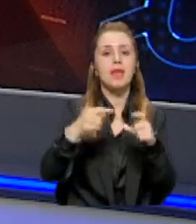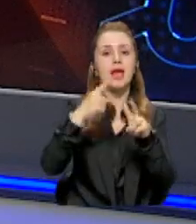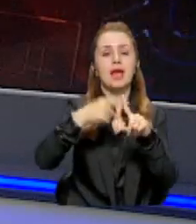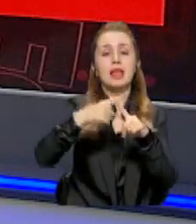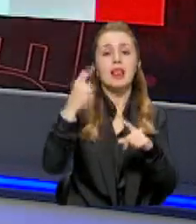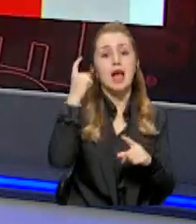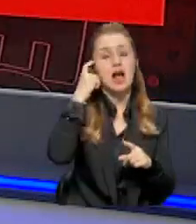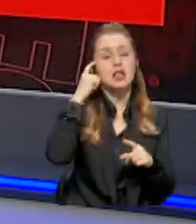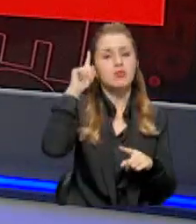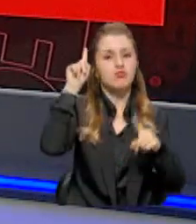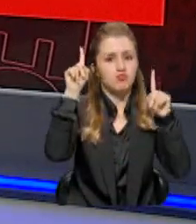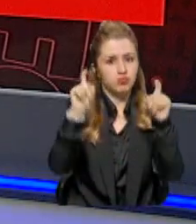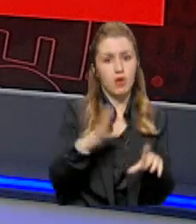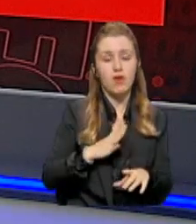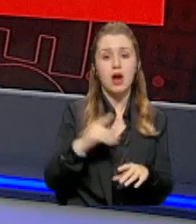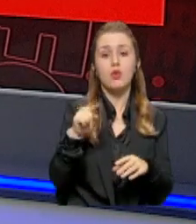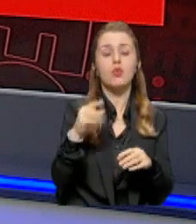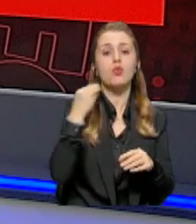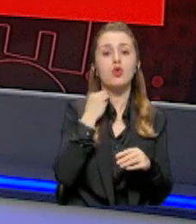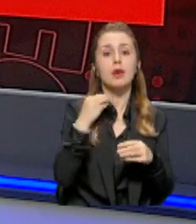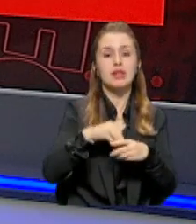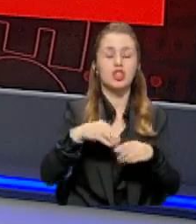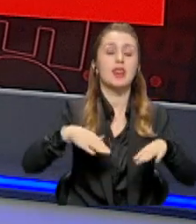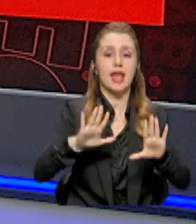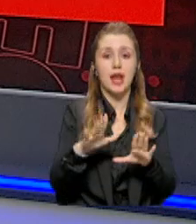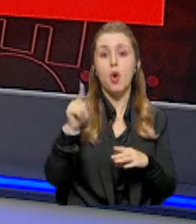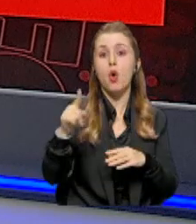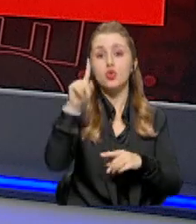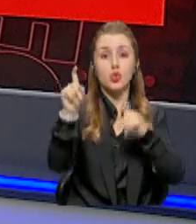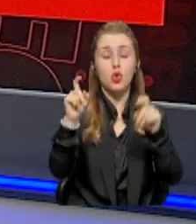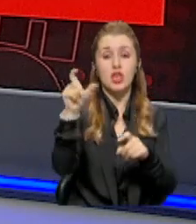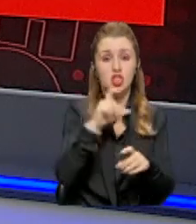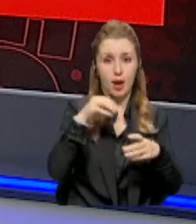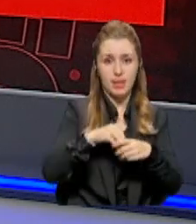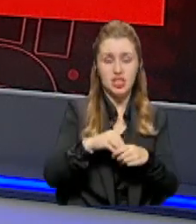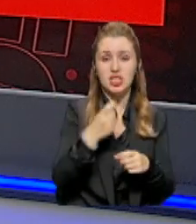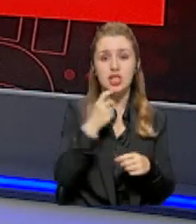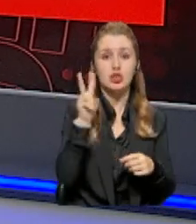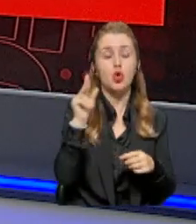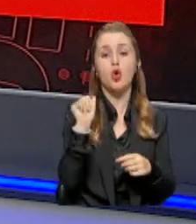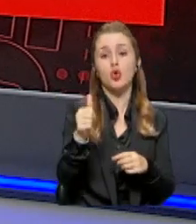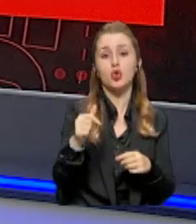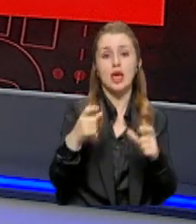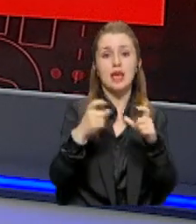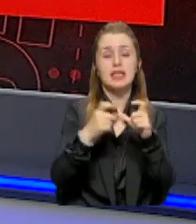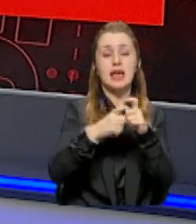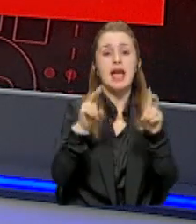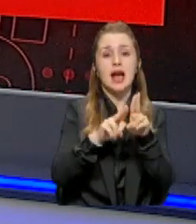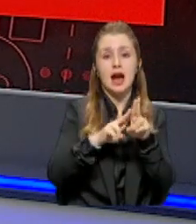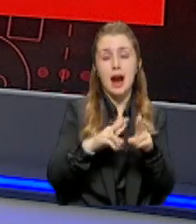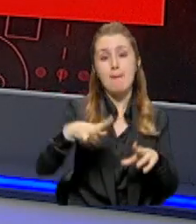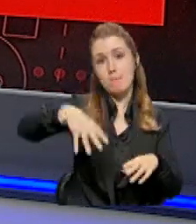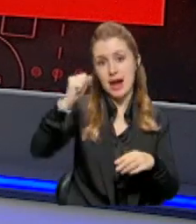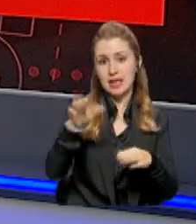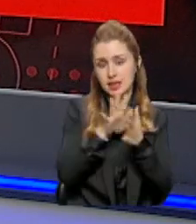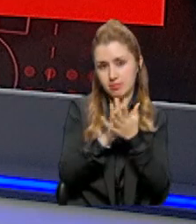EYT'lilerin hakkında soru çok efendim. Sadece borçlanma için değil, o sorulara yanıt bulmak için yılın son gününde de Sosyal Güvenlik Kurumu